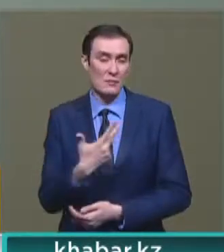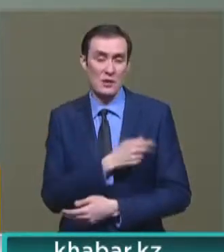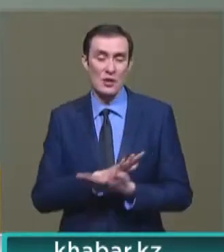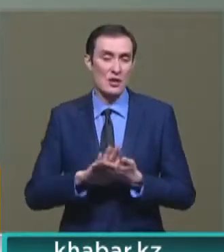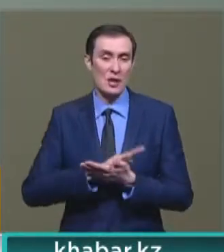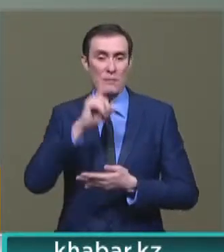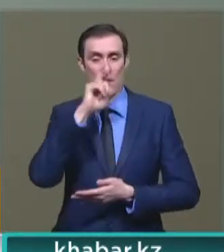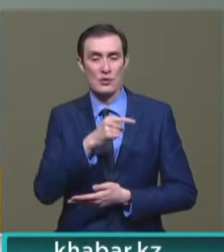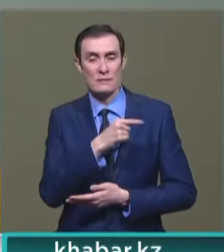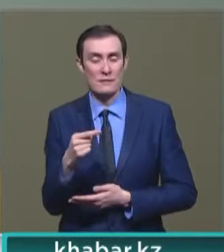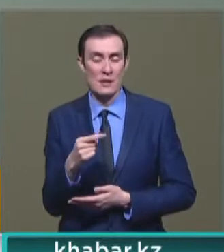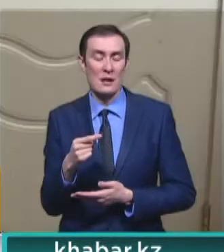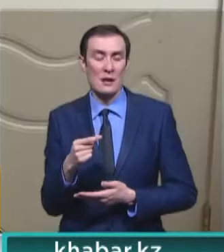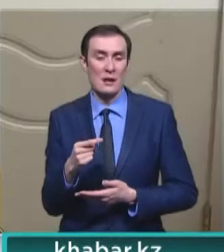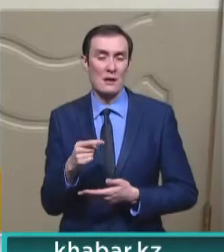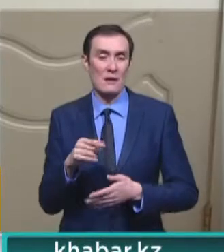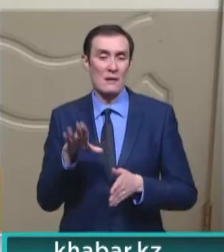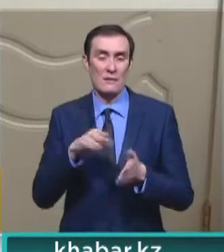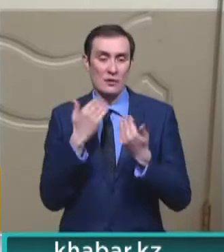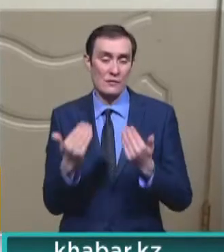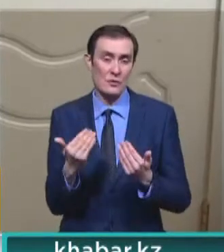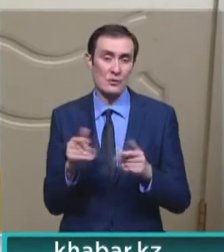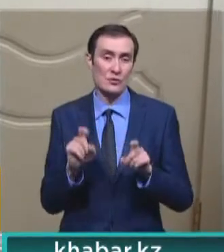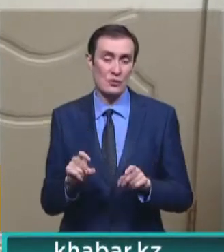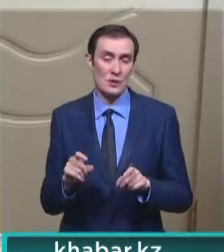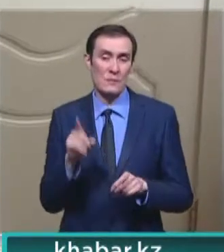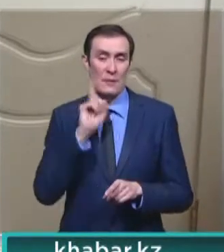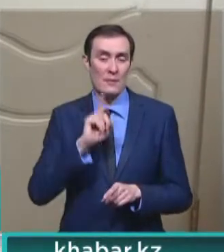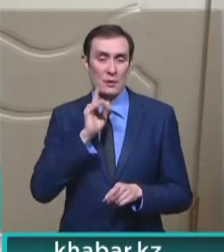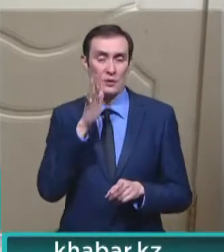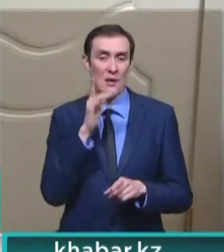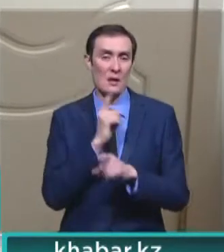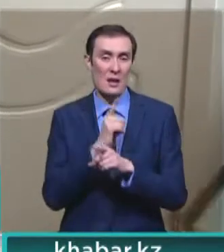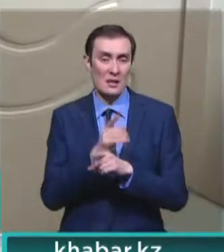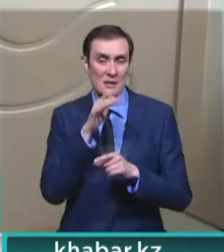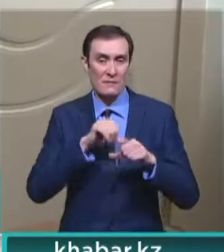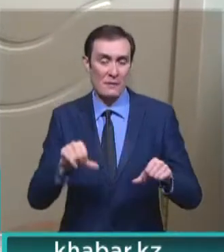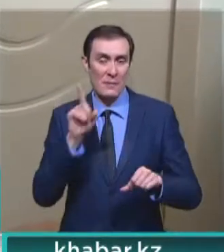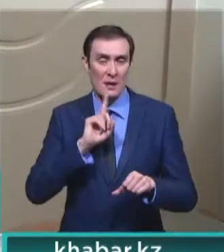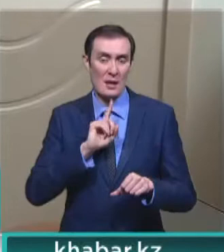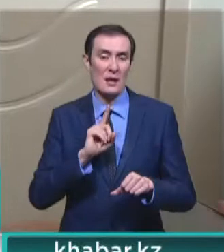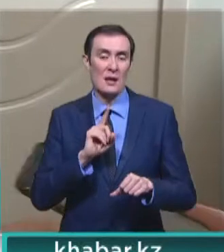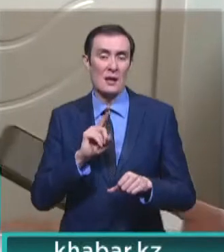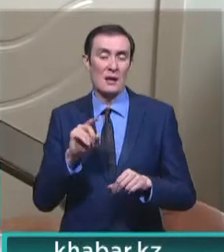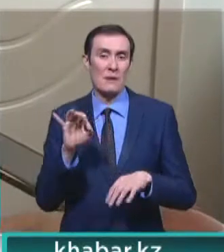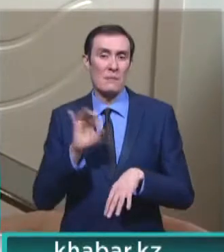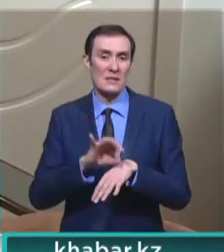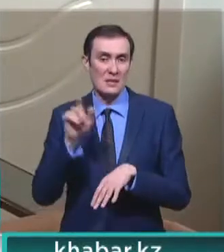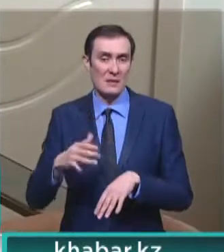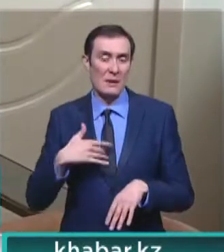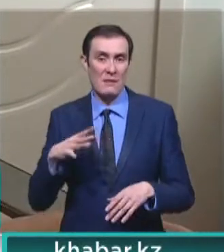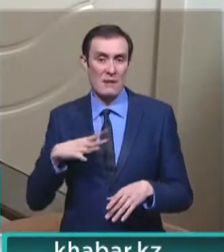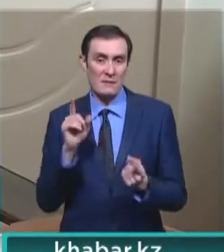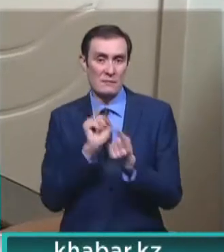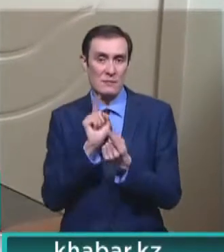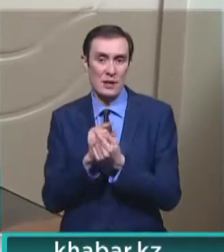побочных там других местных карте лет сижу в данный момент фильтра на период карантина принимаю там пациента болеющих